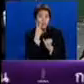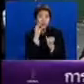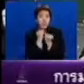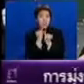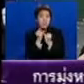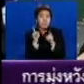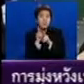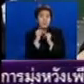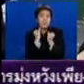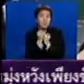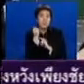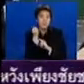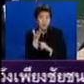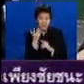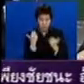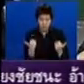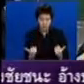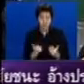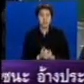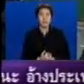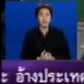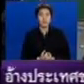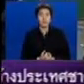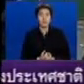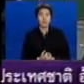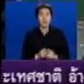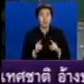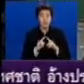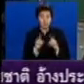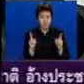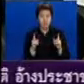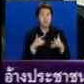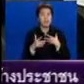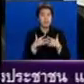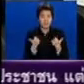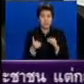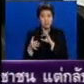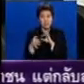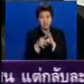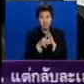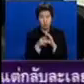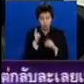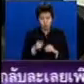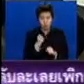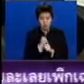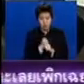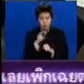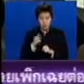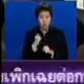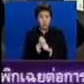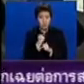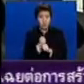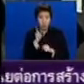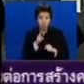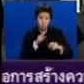ำว่ามันเหนื่อยมันคนนะครับนะธรรมดาแต่ว่าไม่เป็นไร มันต้องทำครับนะที่มันมาดูแลเ